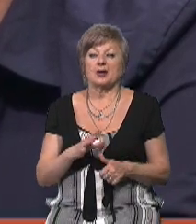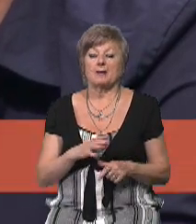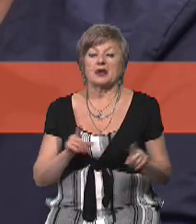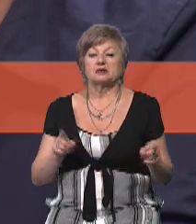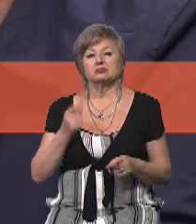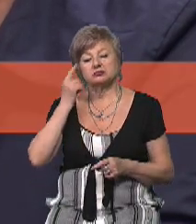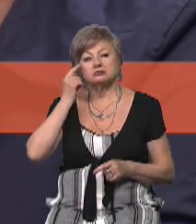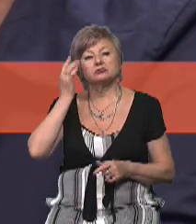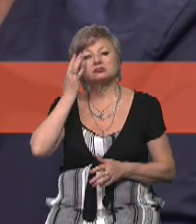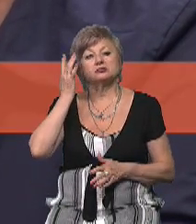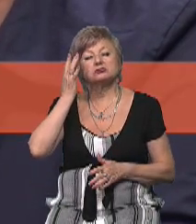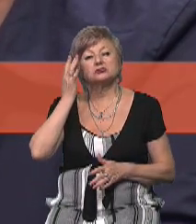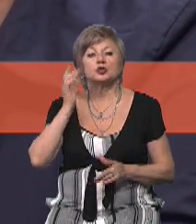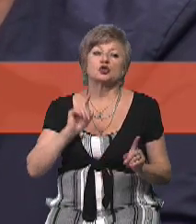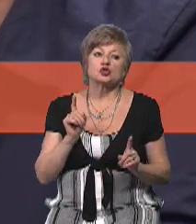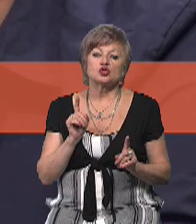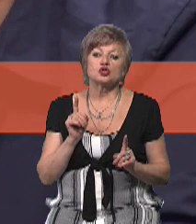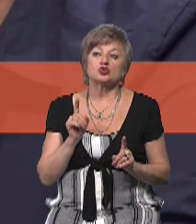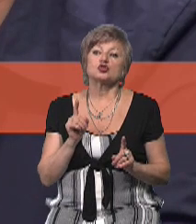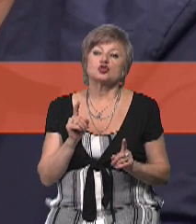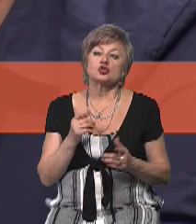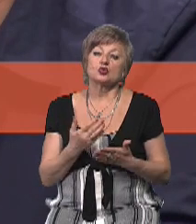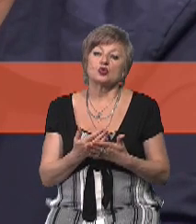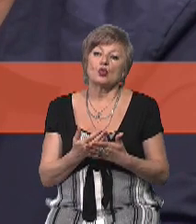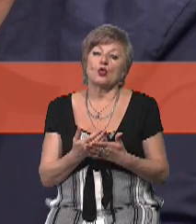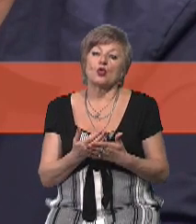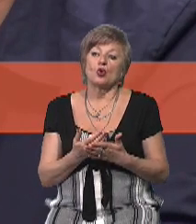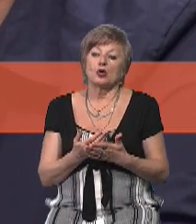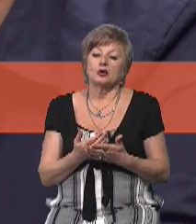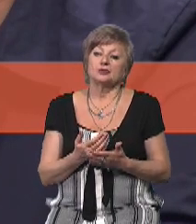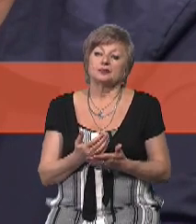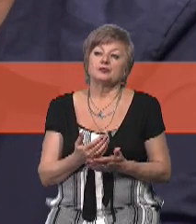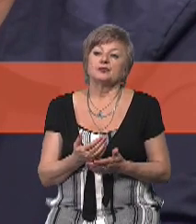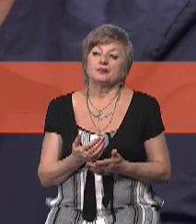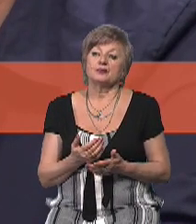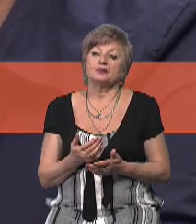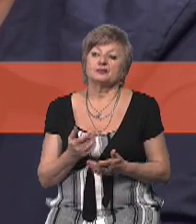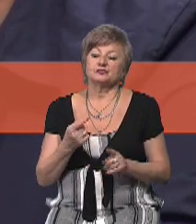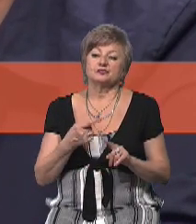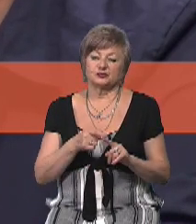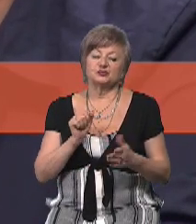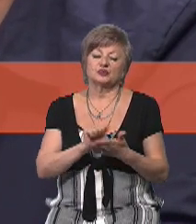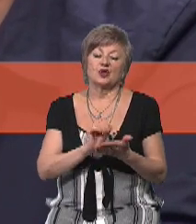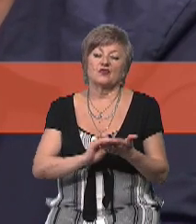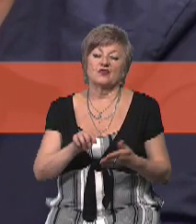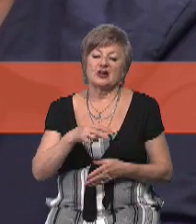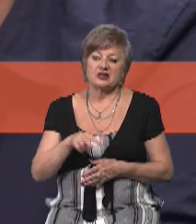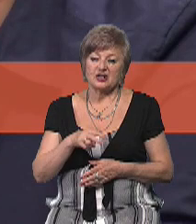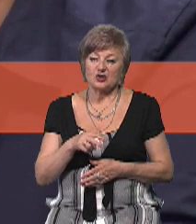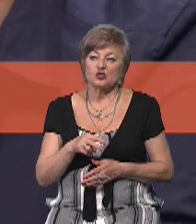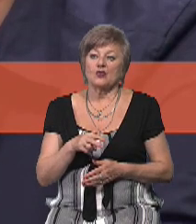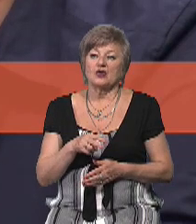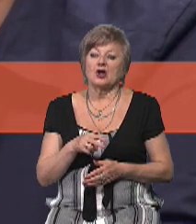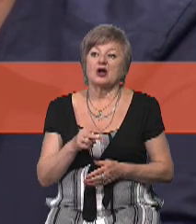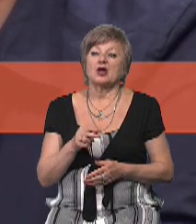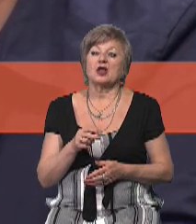міф про те, що він пропагувався потім в радянській публіцистичній літературі, і не можна сказати, назвати